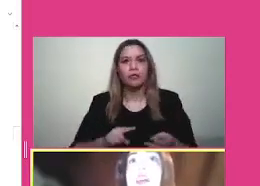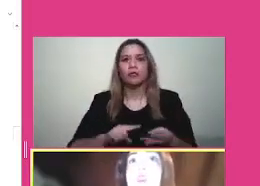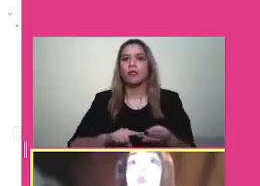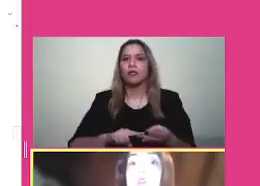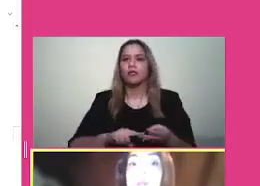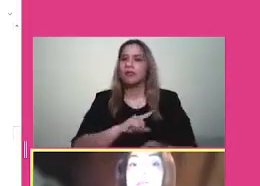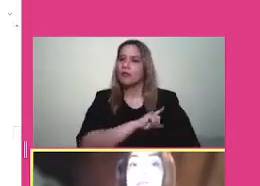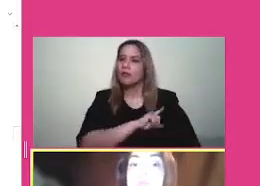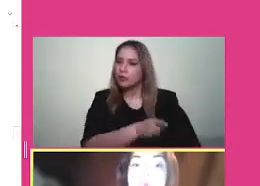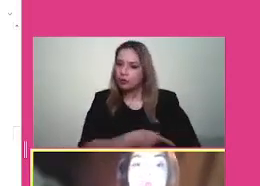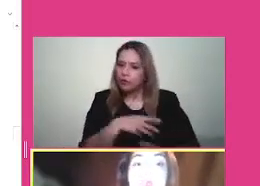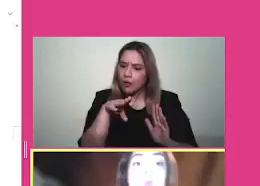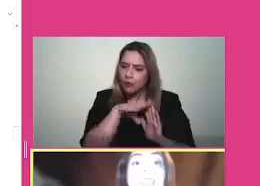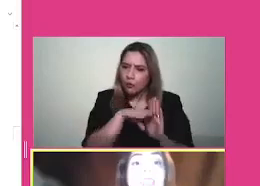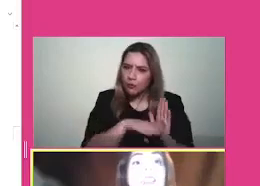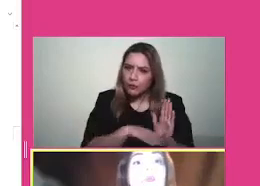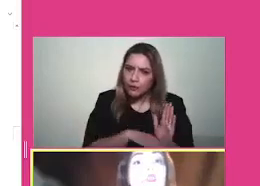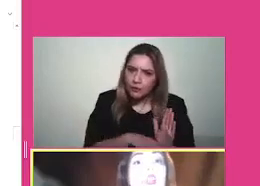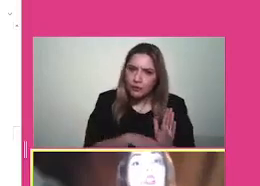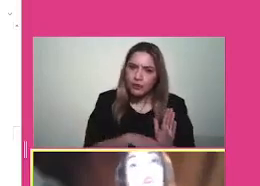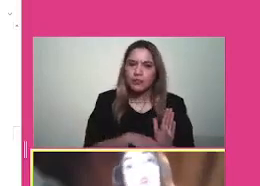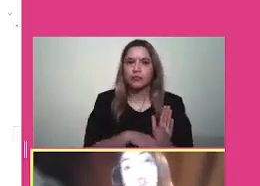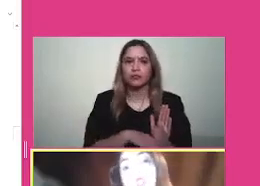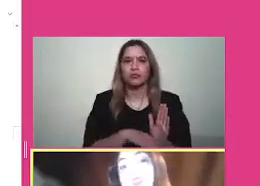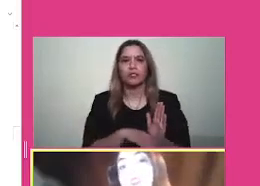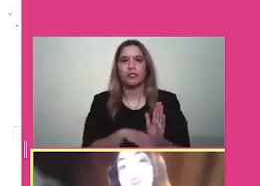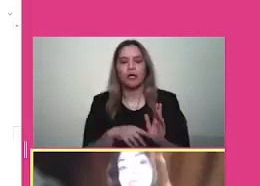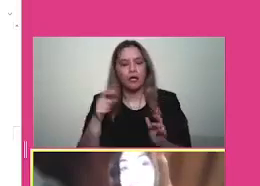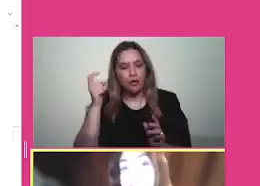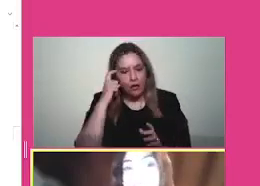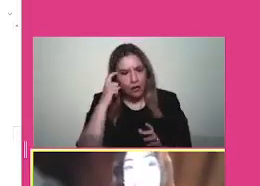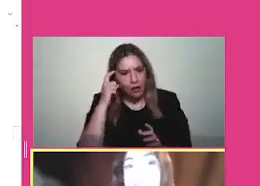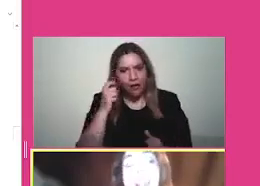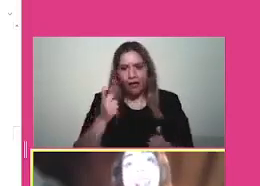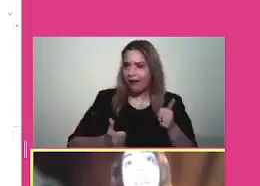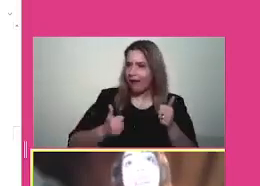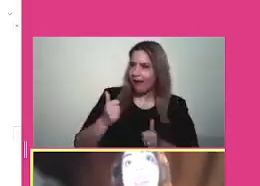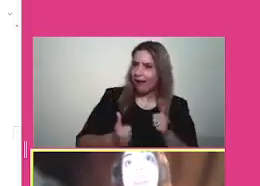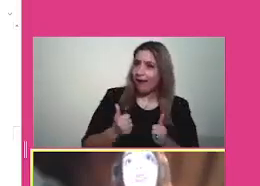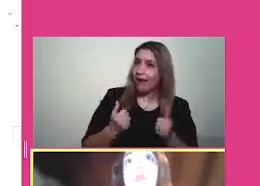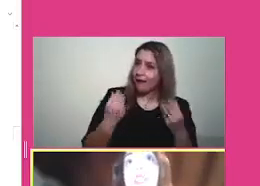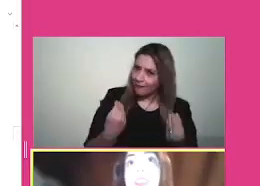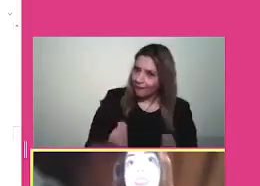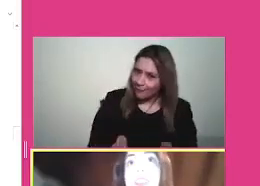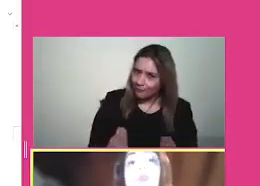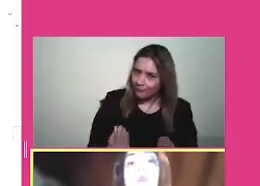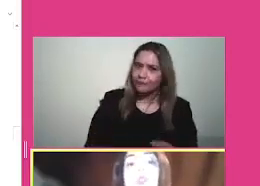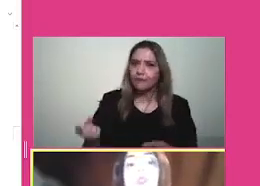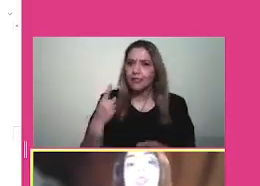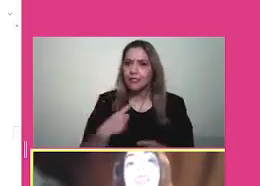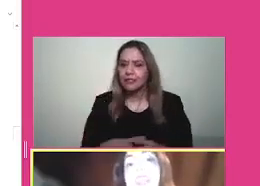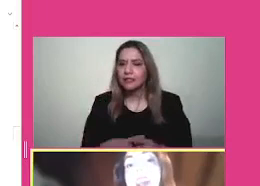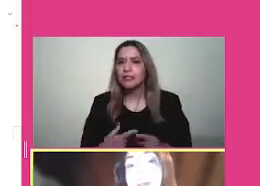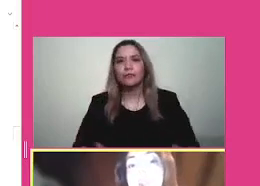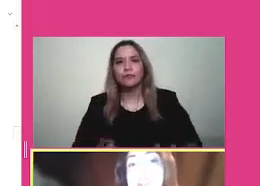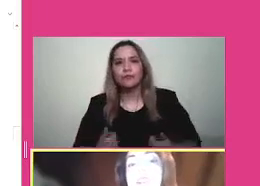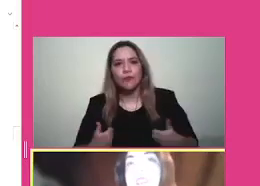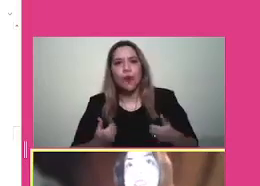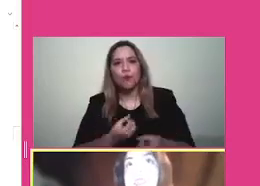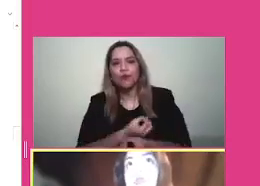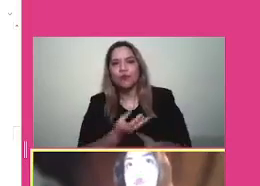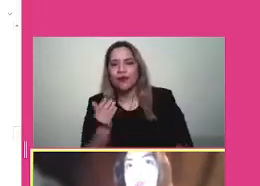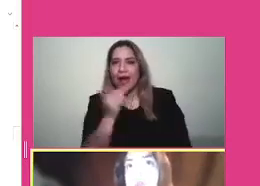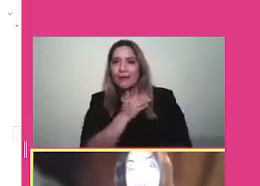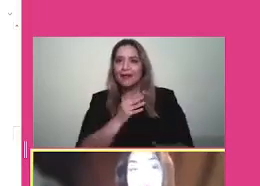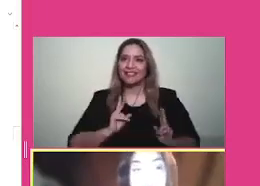δυνατότητα του προγραμματισμού, στην προσαρμογή του εφαγωνίζεστε, αλλά και το παιχνίδι προσφέρει και άμεση